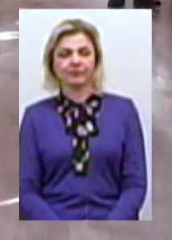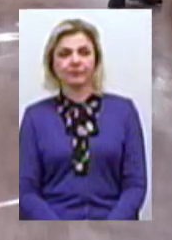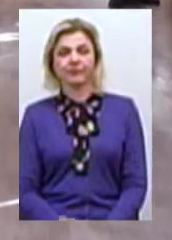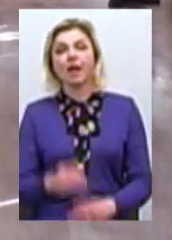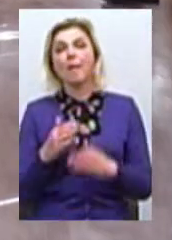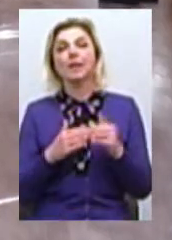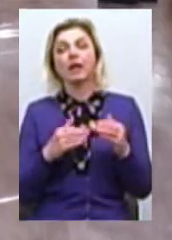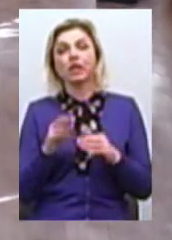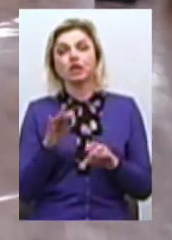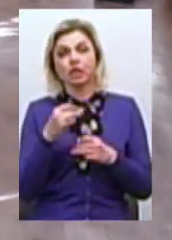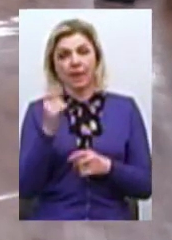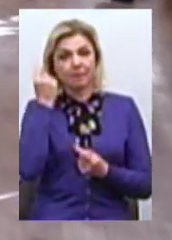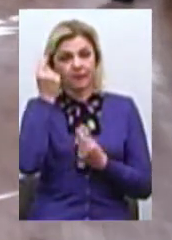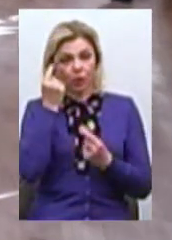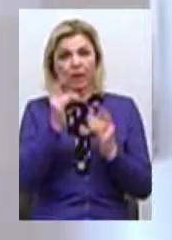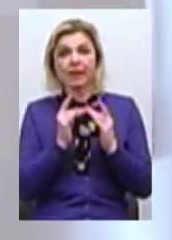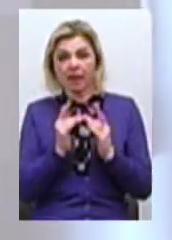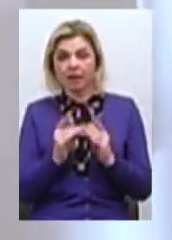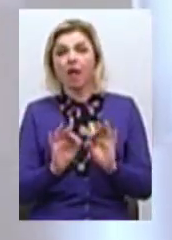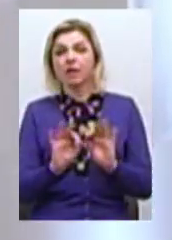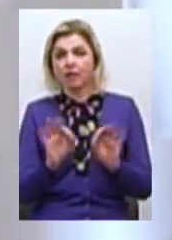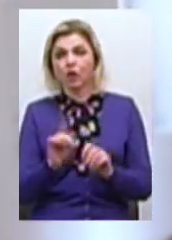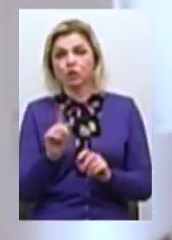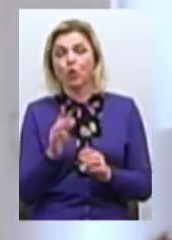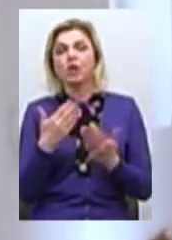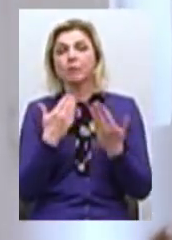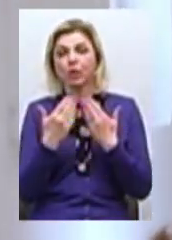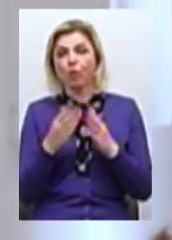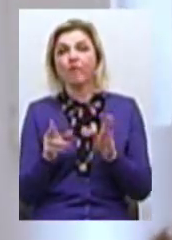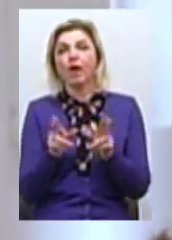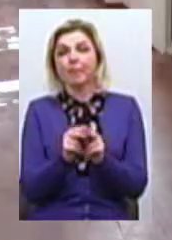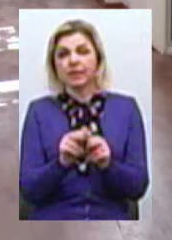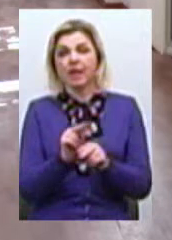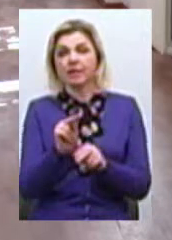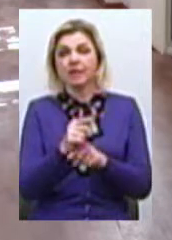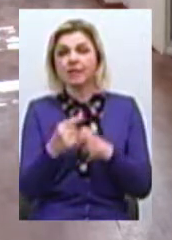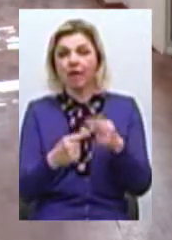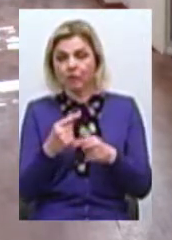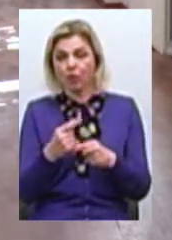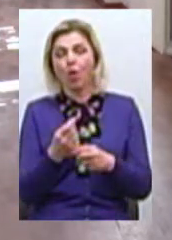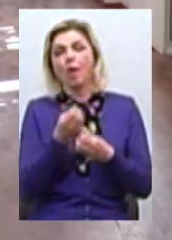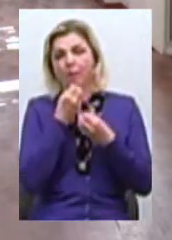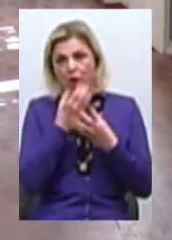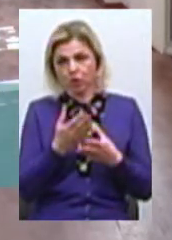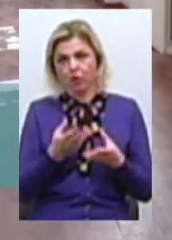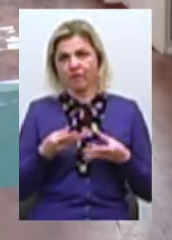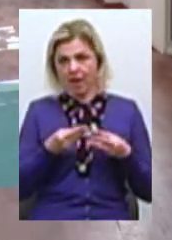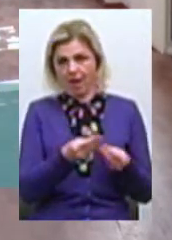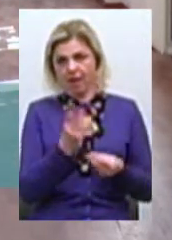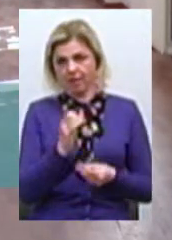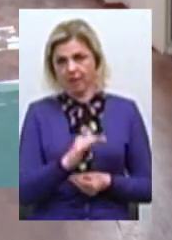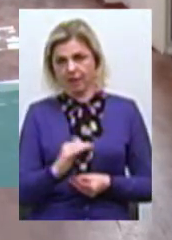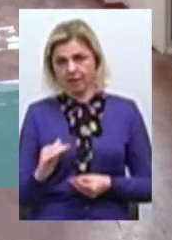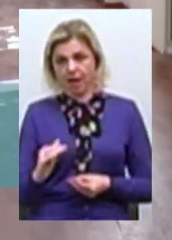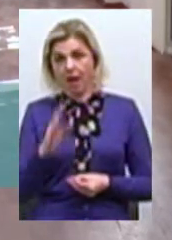Практичний психолог інтернату Євген Гришин розповів, спілкування з наставниками позитивно впливає на дітей. Семен, він став,